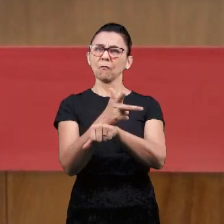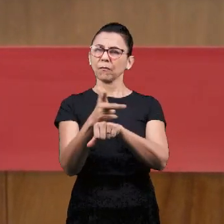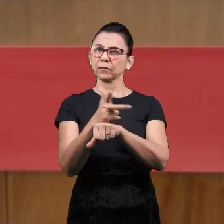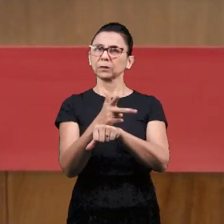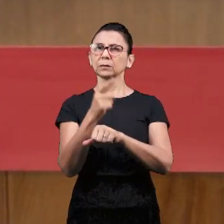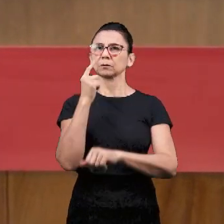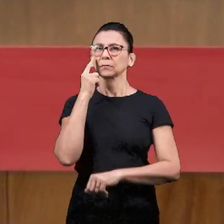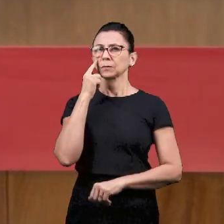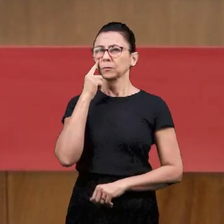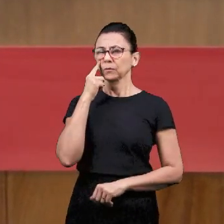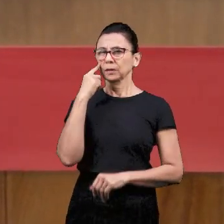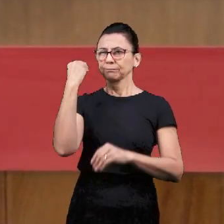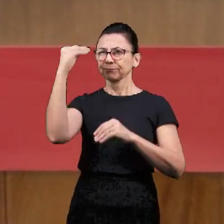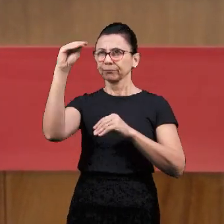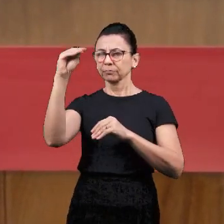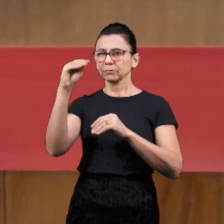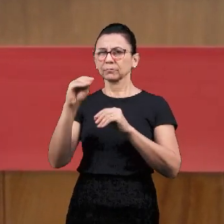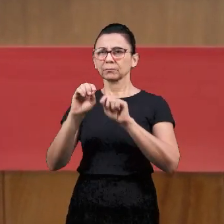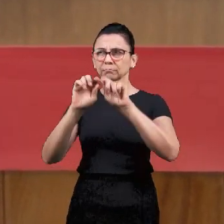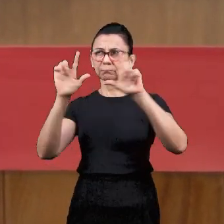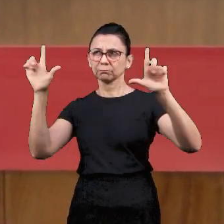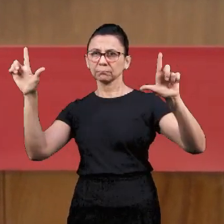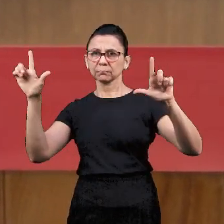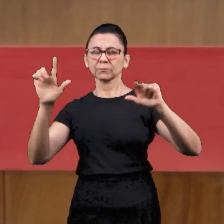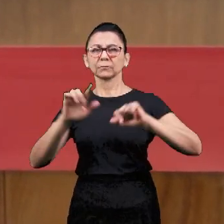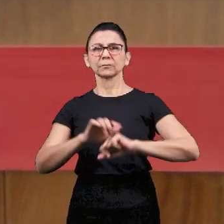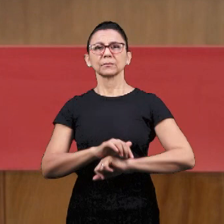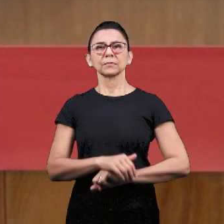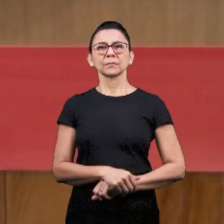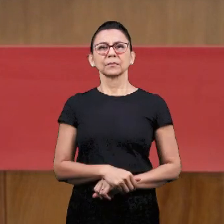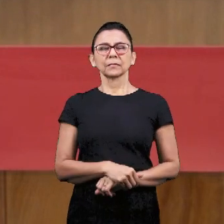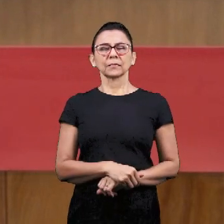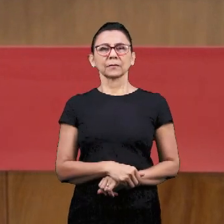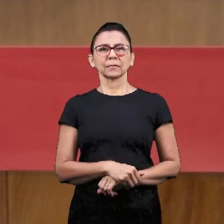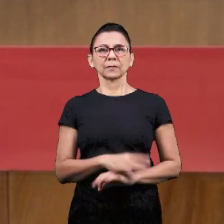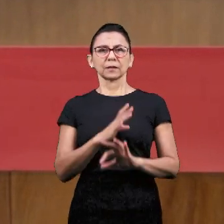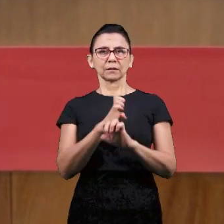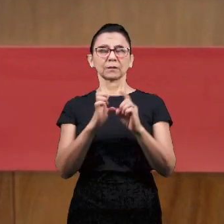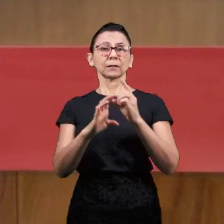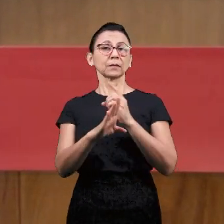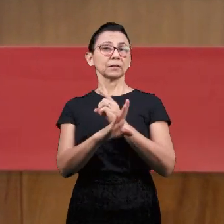ici aux frères et sœurs, avec les réponses pour cette école biblique dominicale.